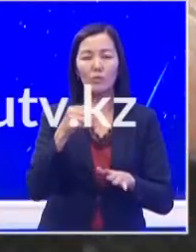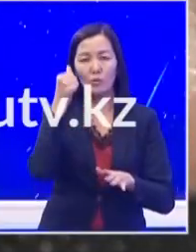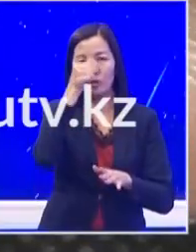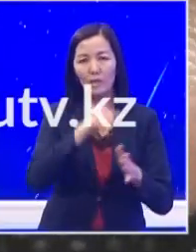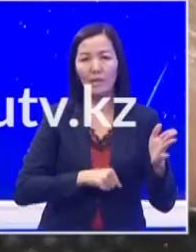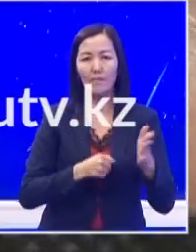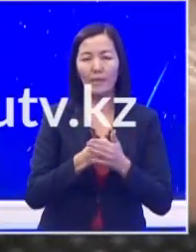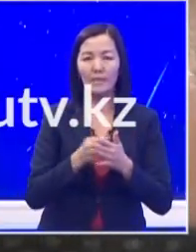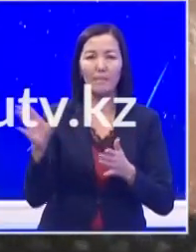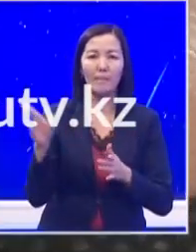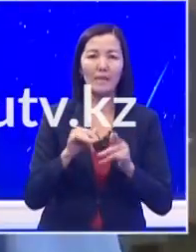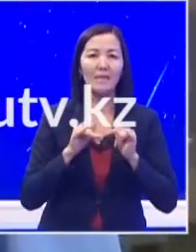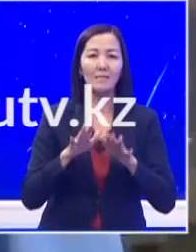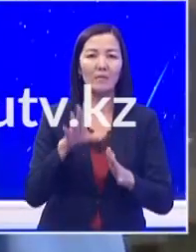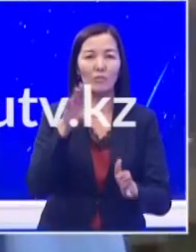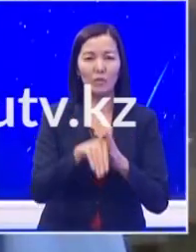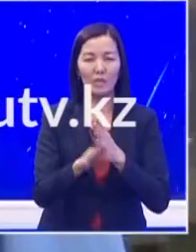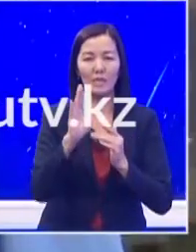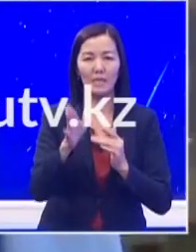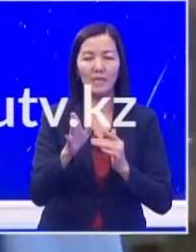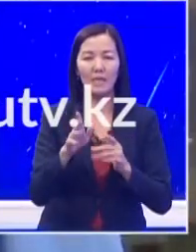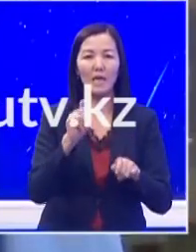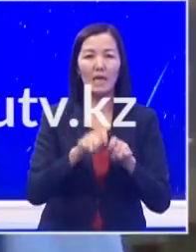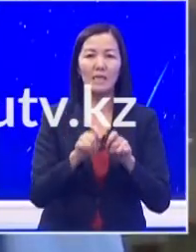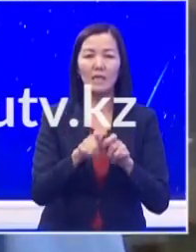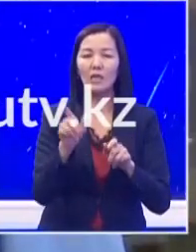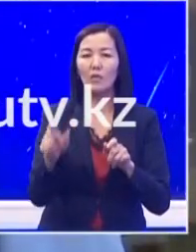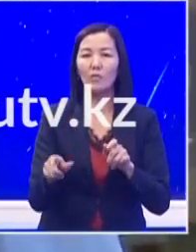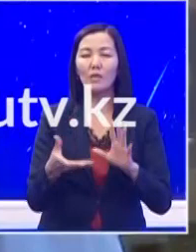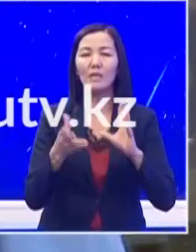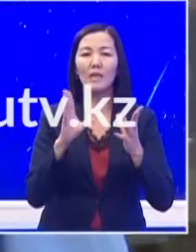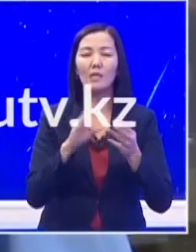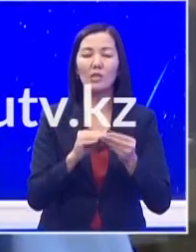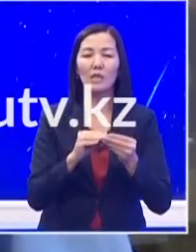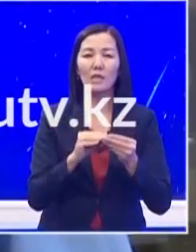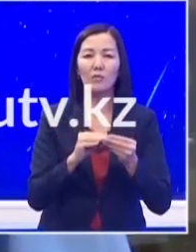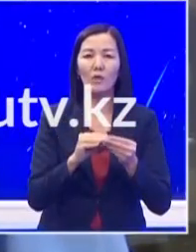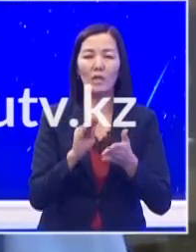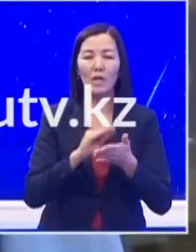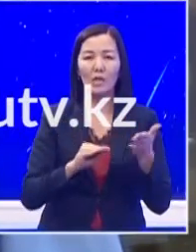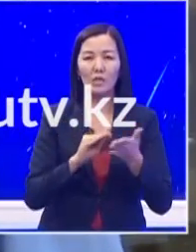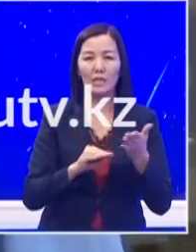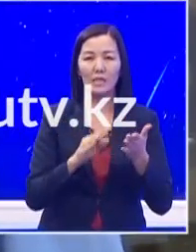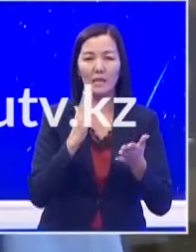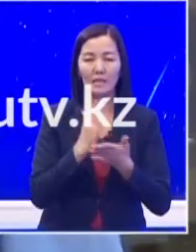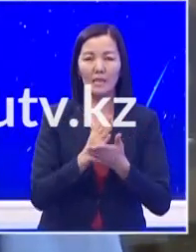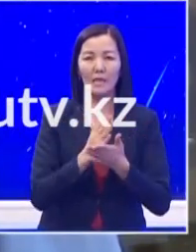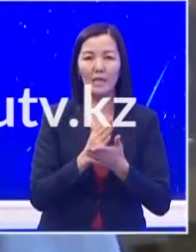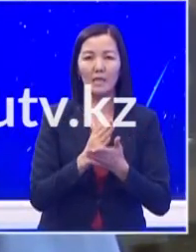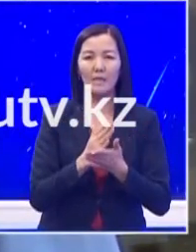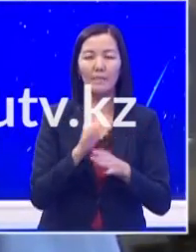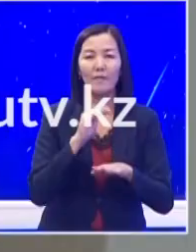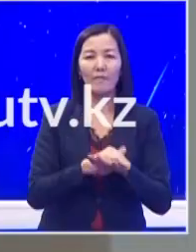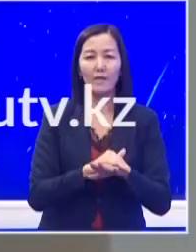бастап барлық істер бойынша енгізілмек. Тергеушінің есебінде тергеу нәтижелері туралы қысқаша тұжырымдар ғана болады. Жиналған